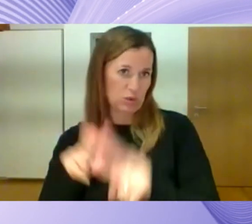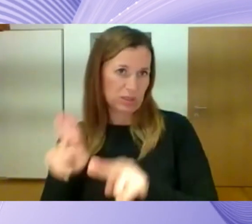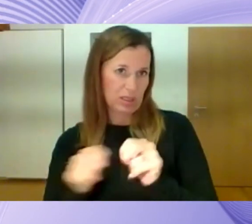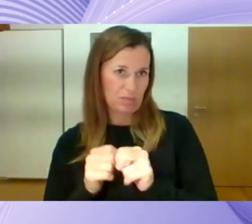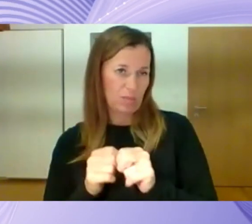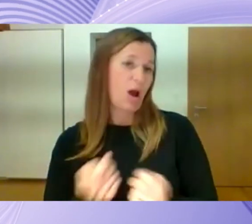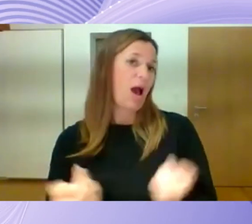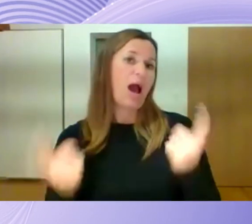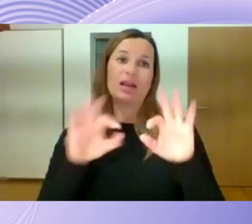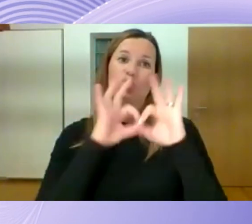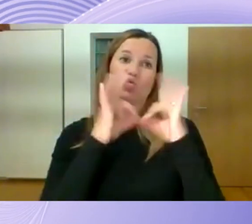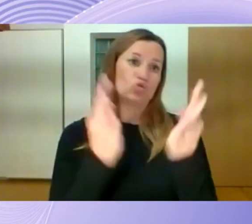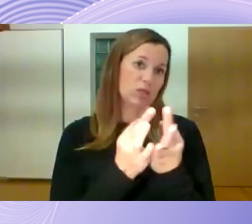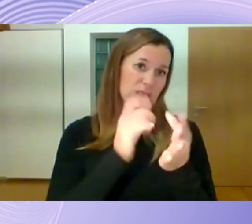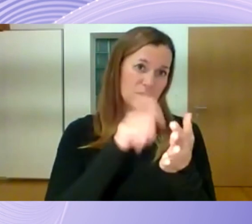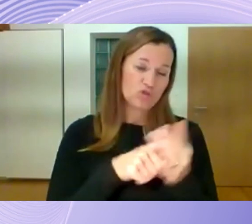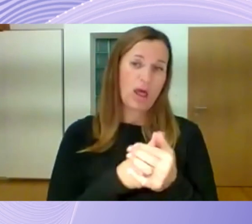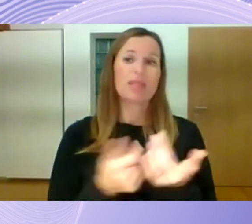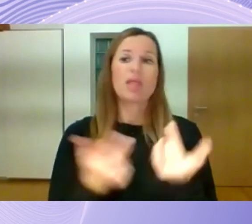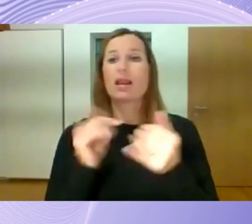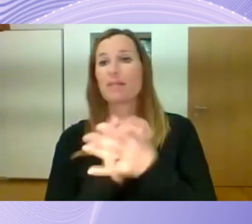to družinski član, prijatelj, znanec.